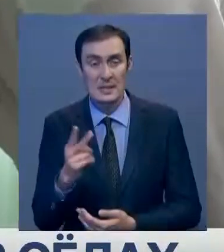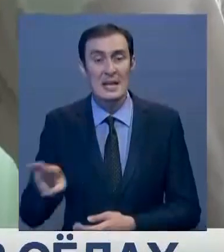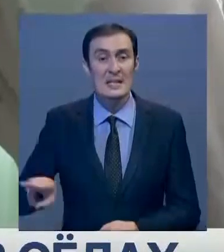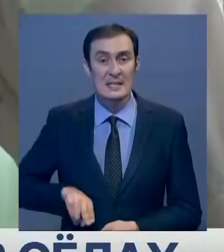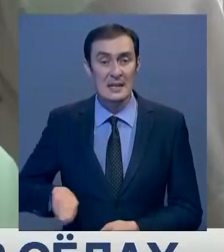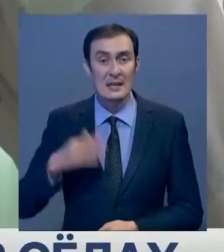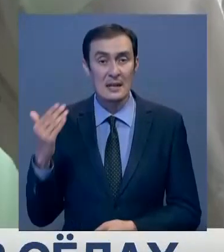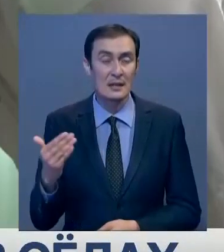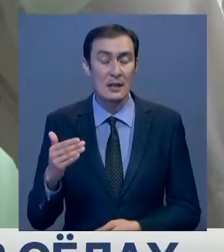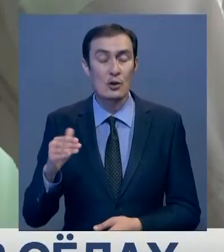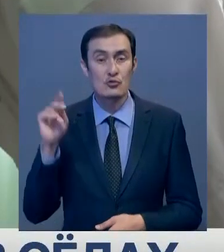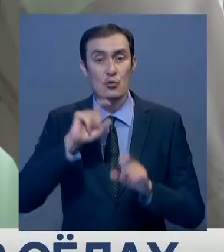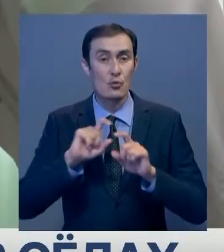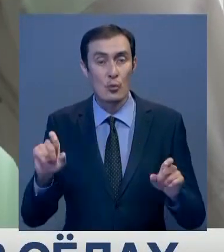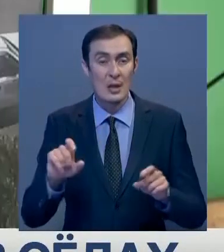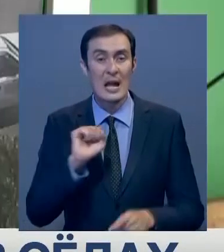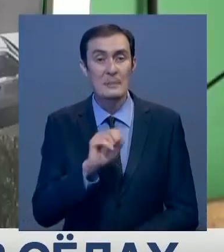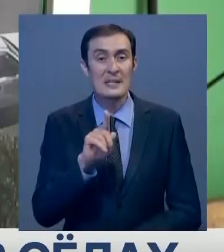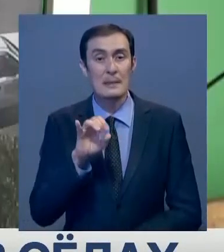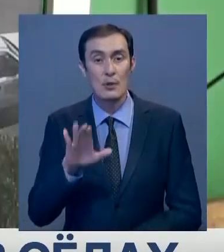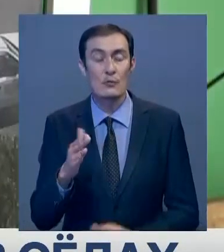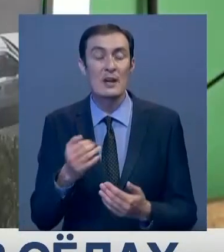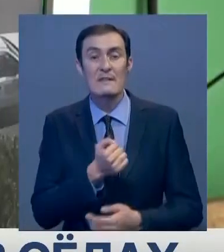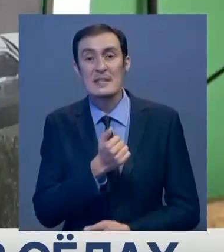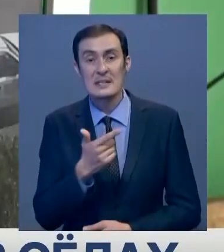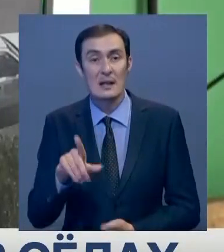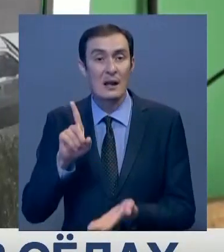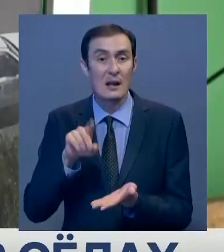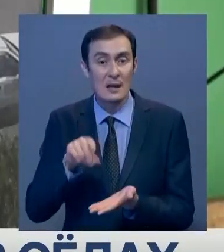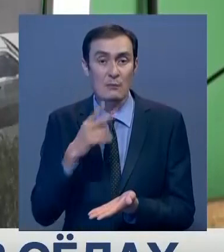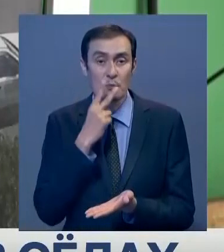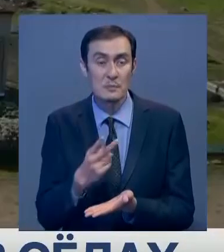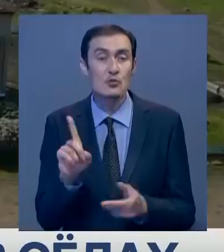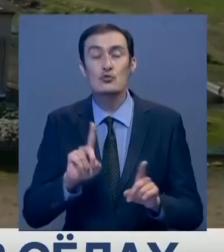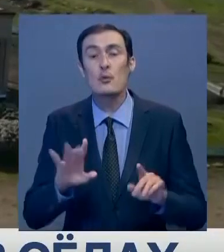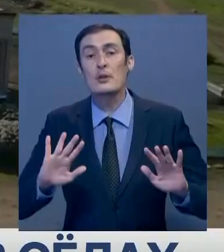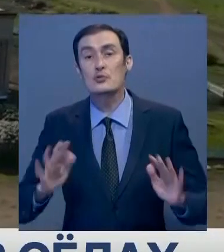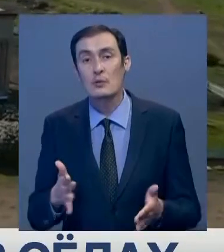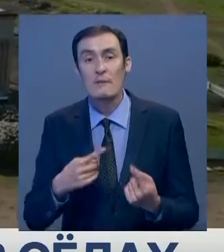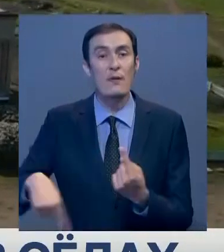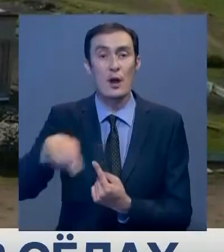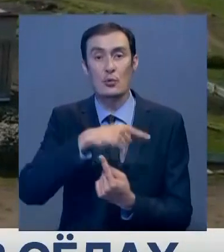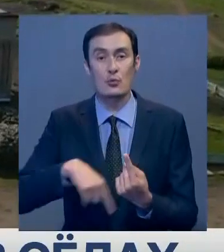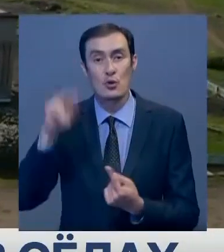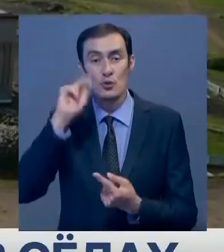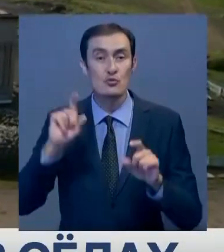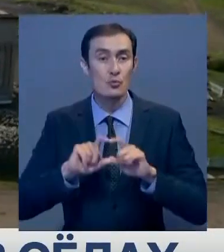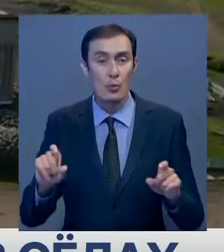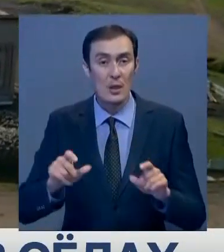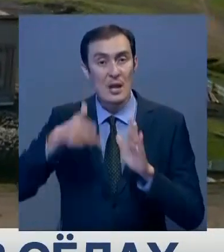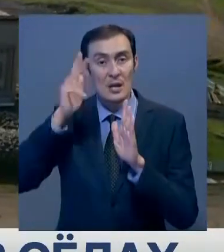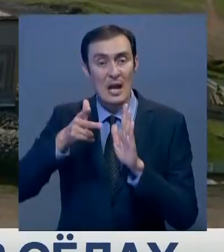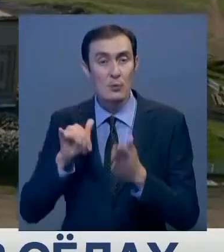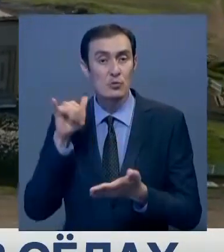Директор Ольгинской основной школы Алибек Забенов теперь в несколько кликов может посмотреть, что же происходит вокруг учебного заведения. Камеры